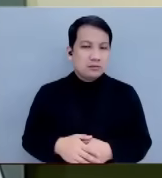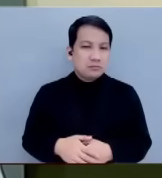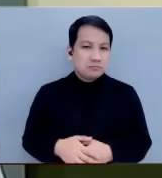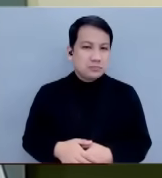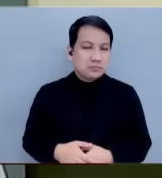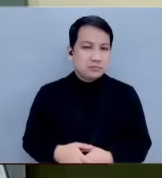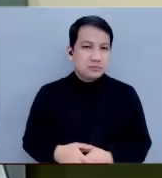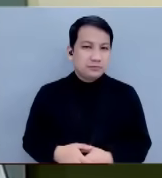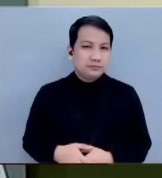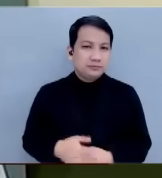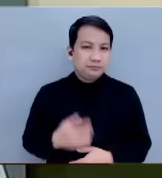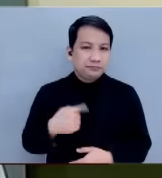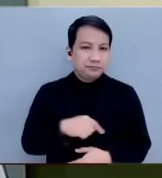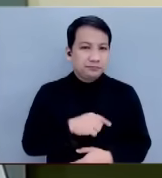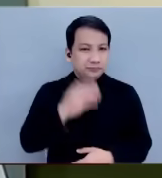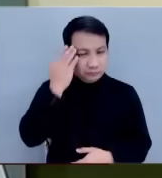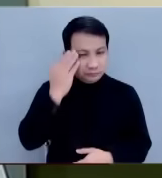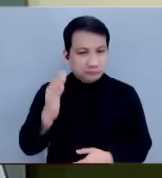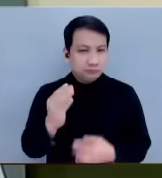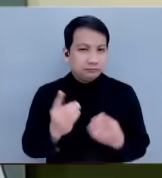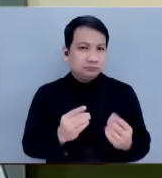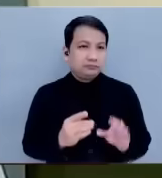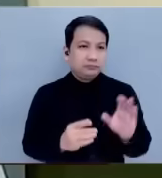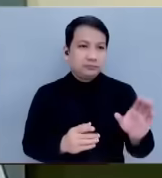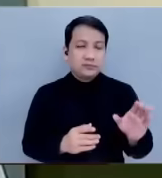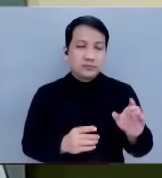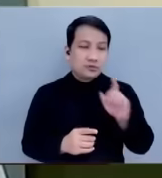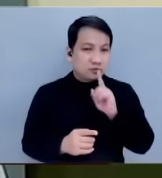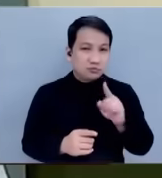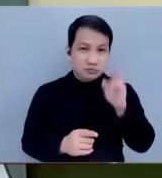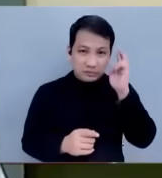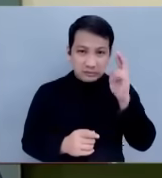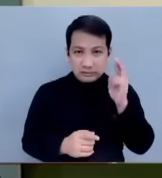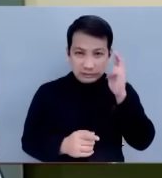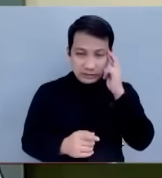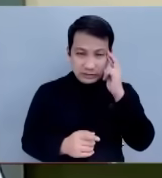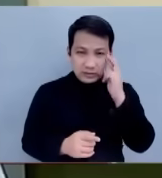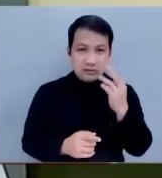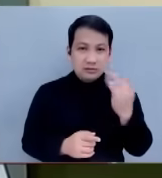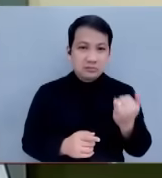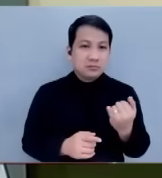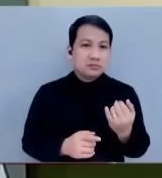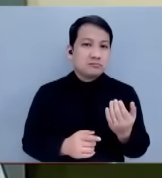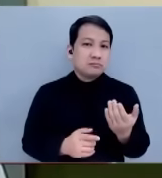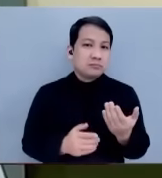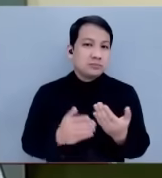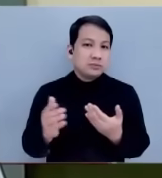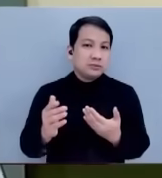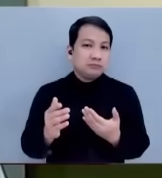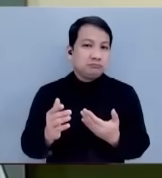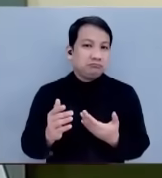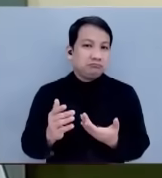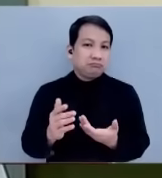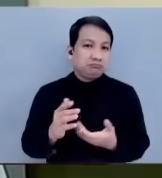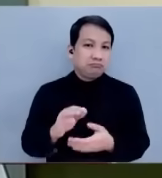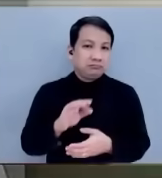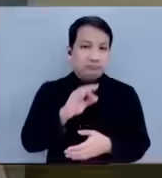don't know what their intentions are. If that is done to persuade the committee,